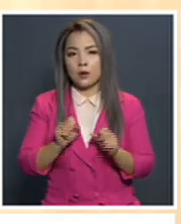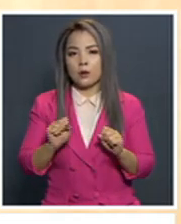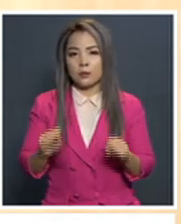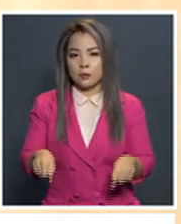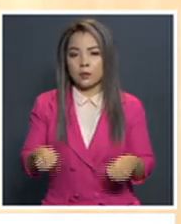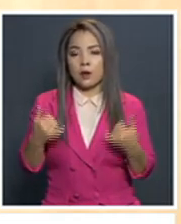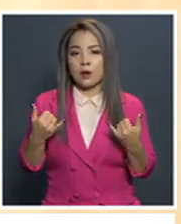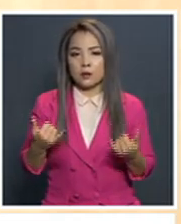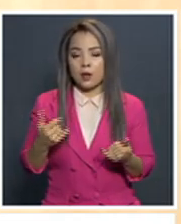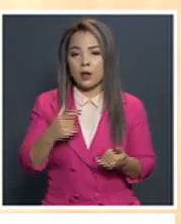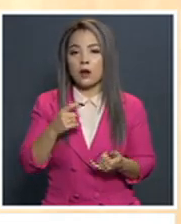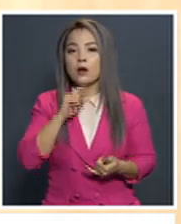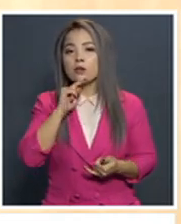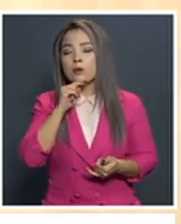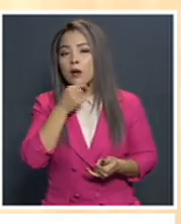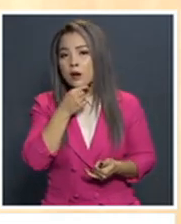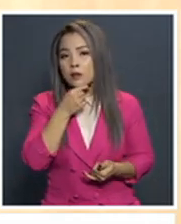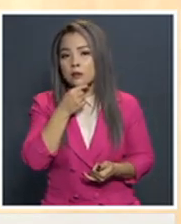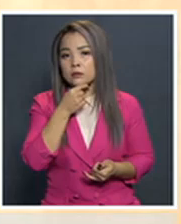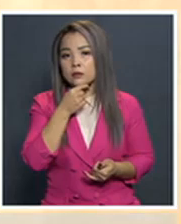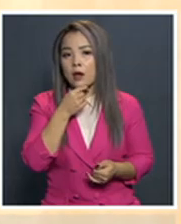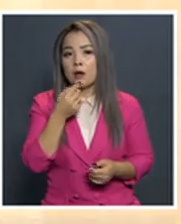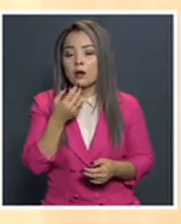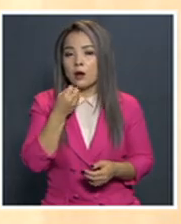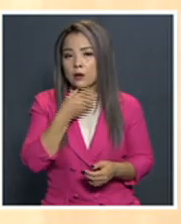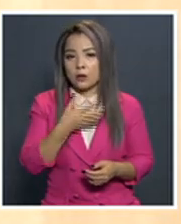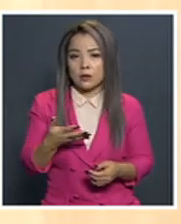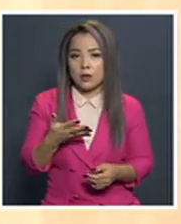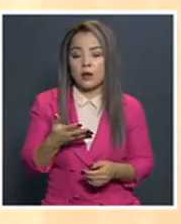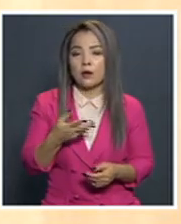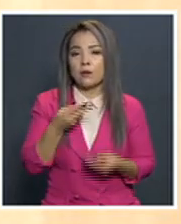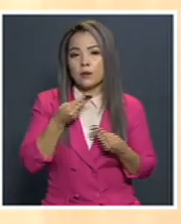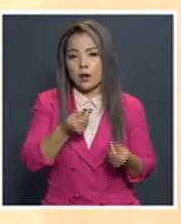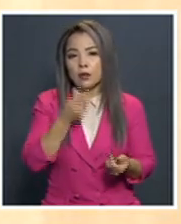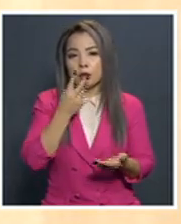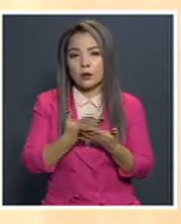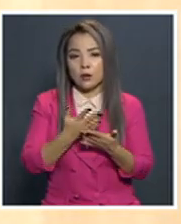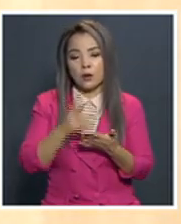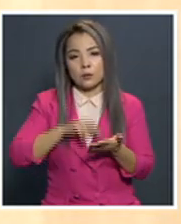экономикамызға жақсы әсер етеді деп ойымыз бар.